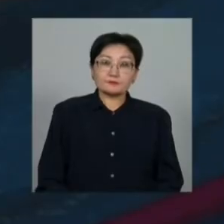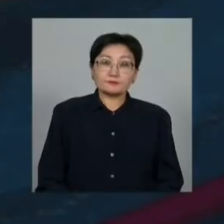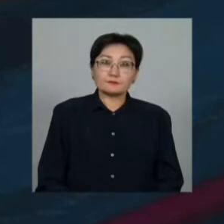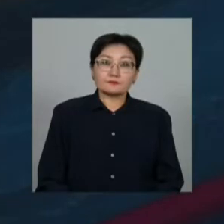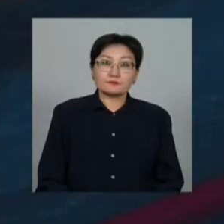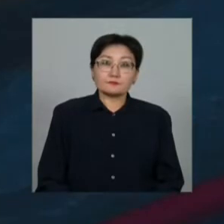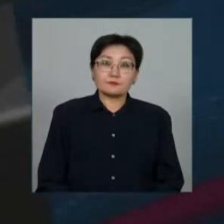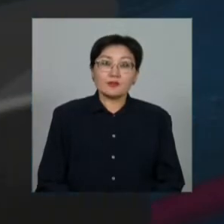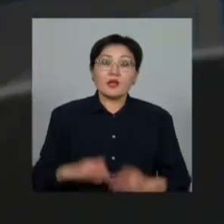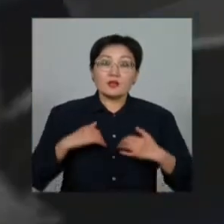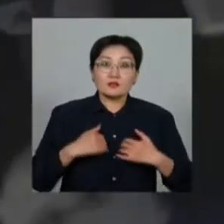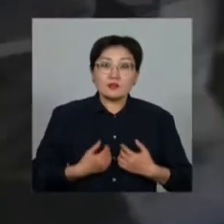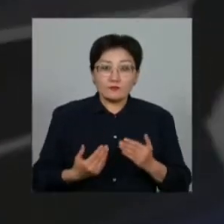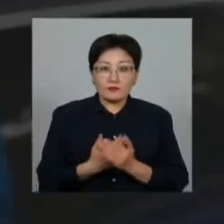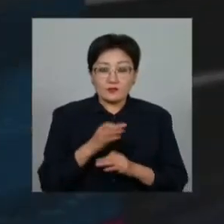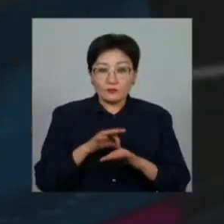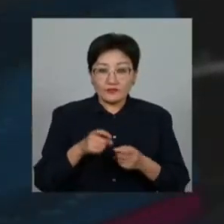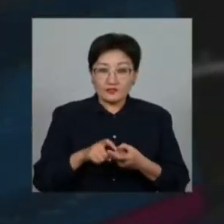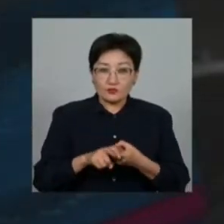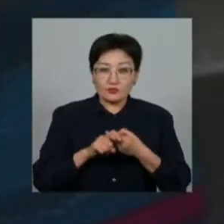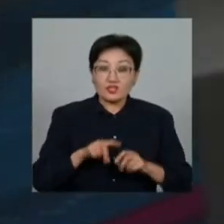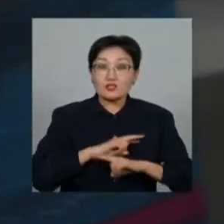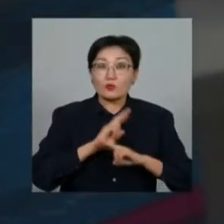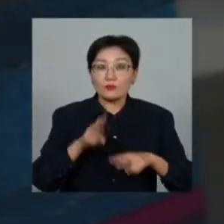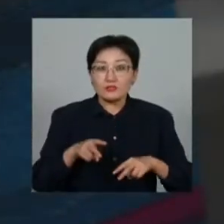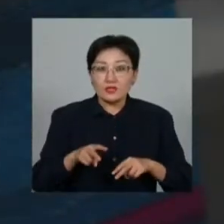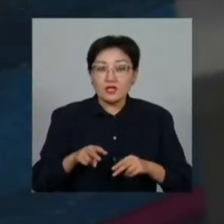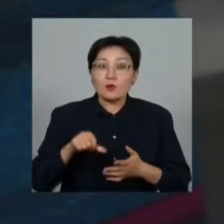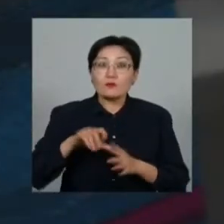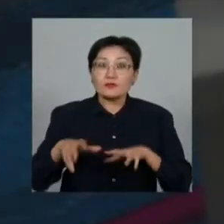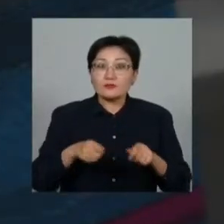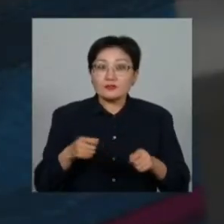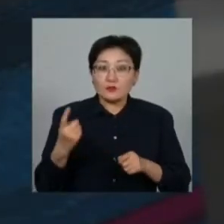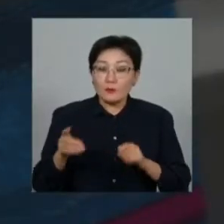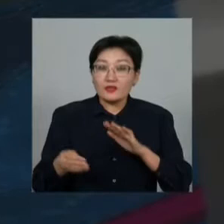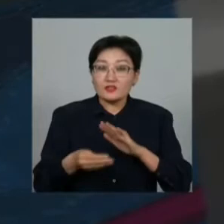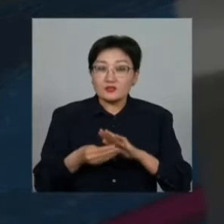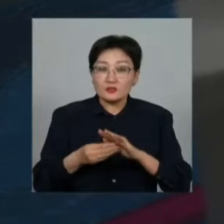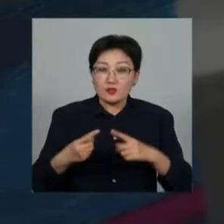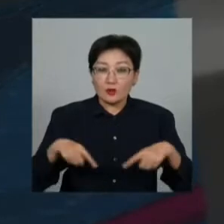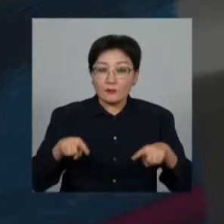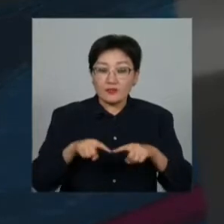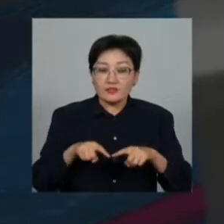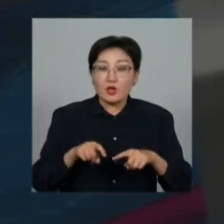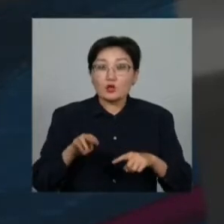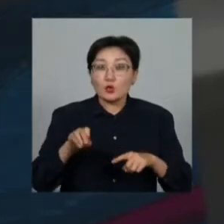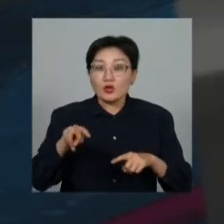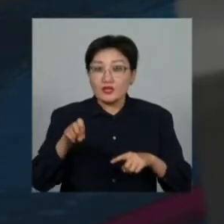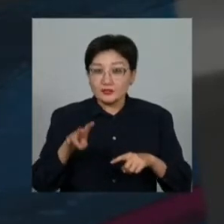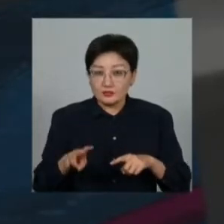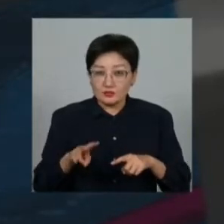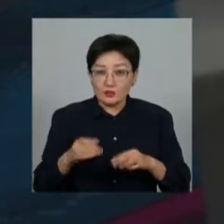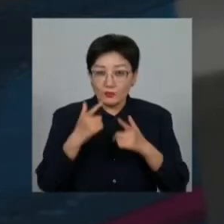скорбная новости от коронавирусной инфекцией скончался председатель перво антикоррупционного медиа-центра тулеген байкулов